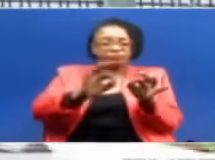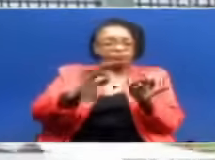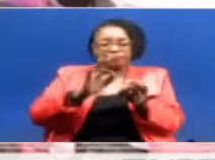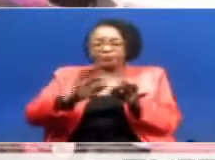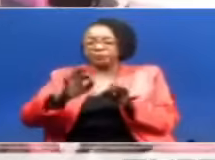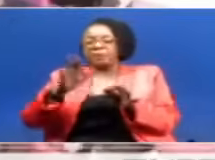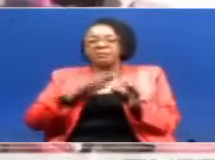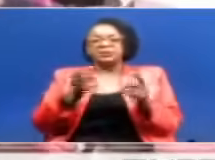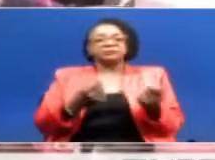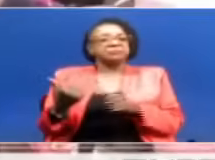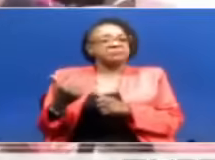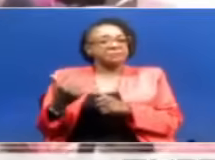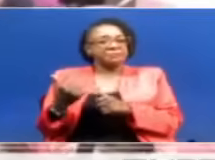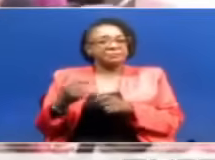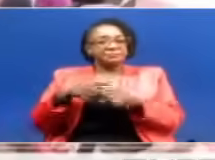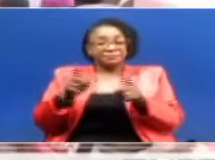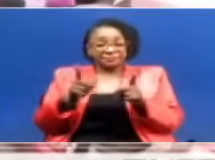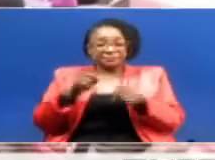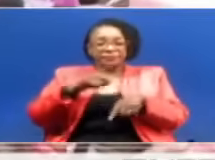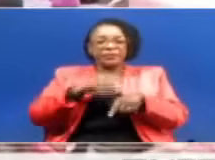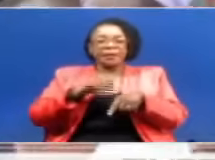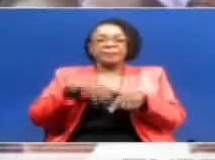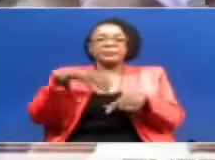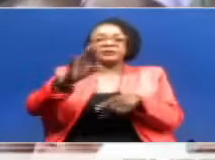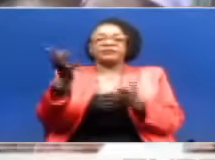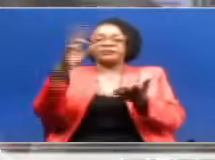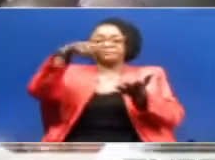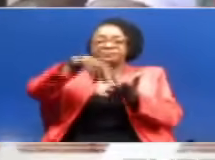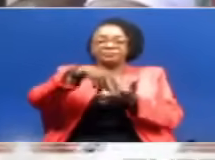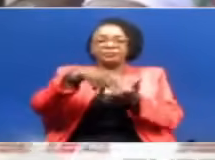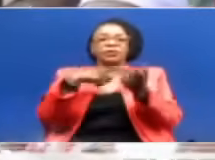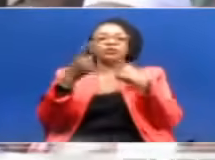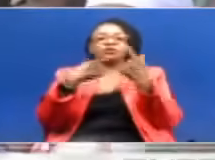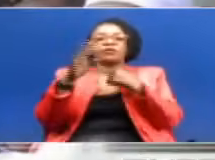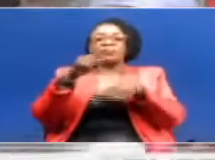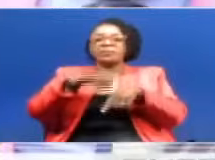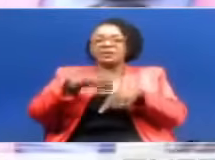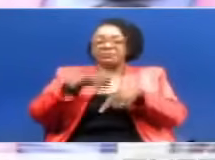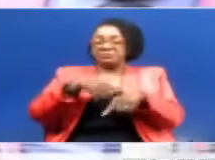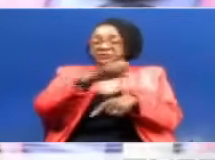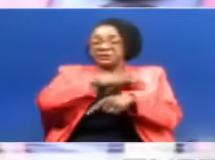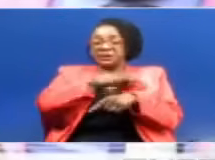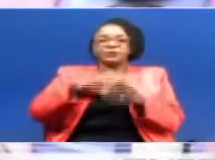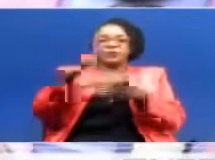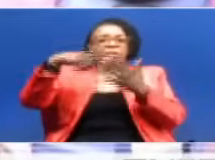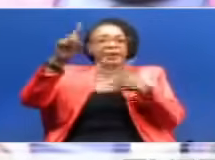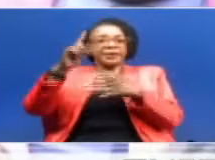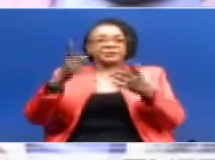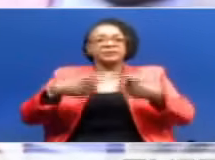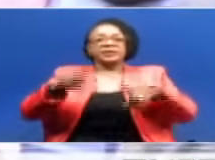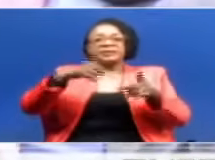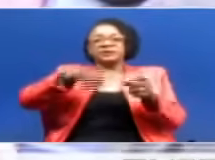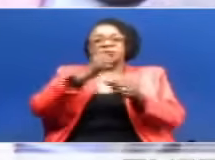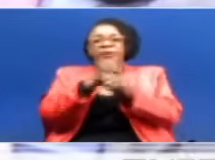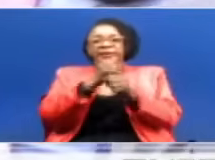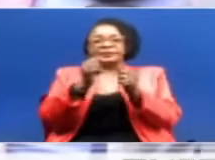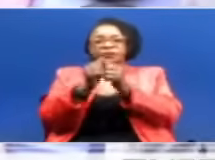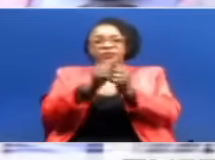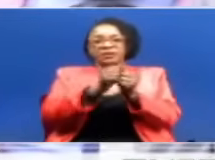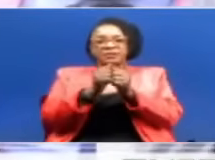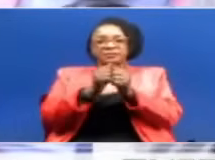atemwe. Lakini alipokuwa jukwani kutoa hotuba ya kwanza tangu ushindi seneti, tushikane mikono